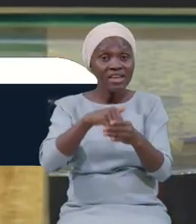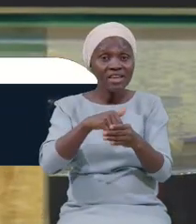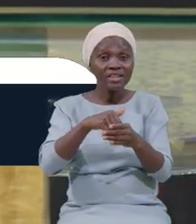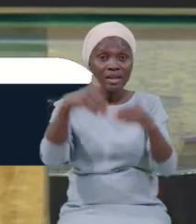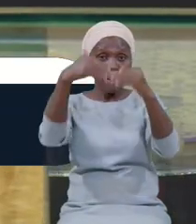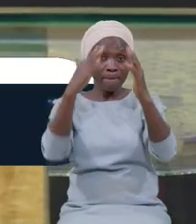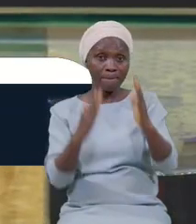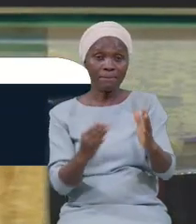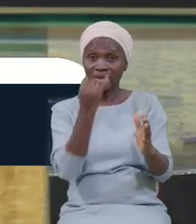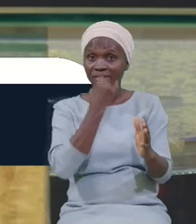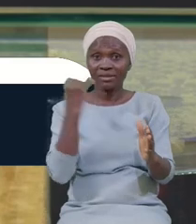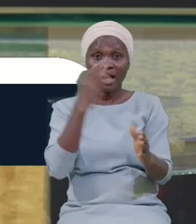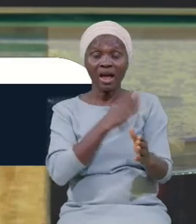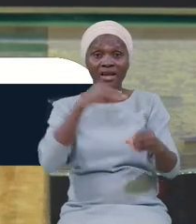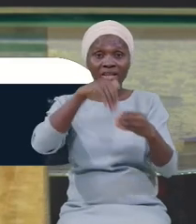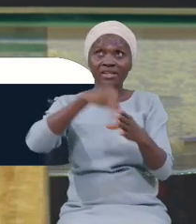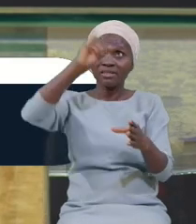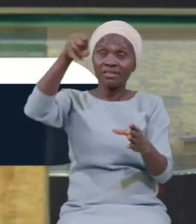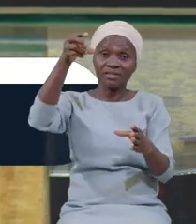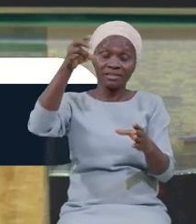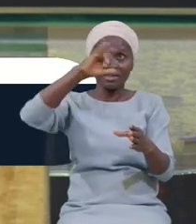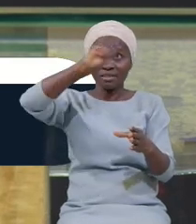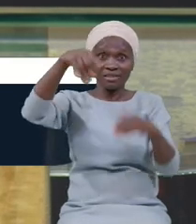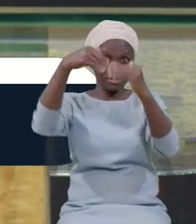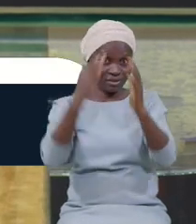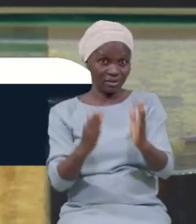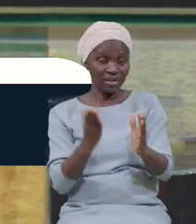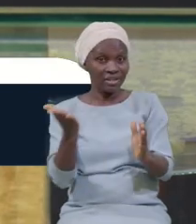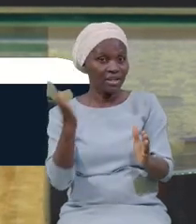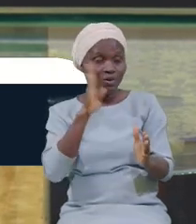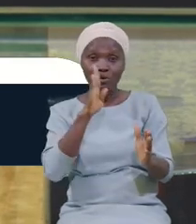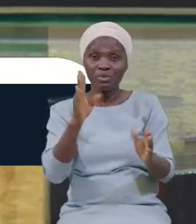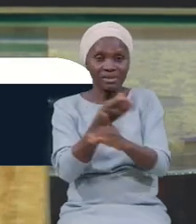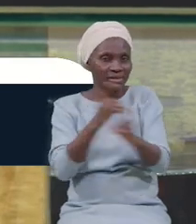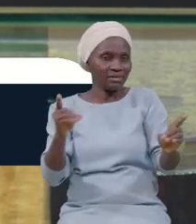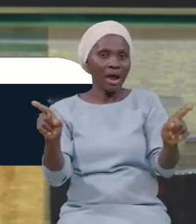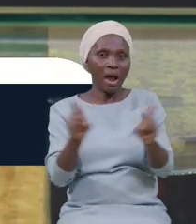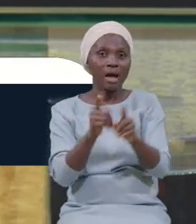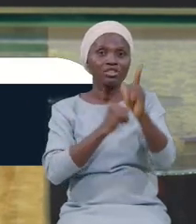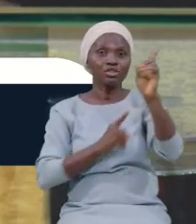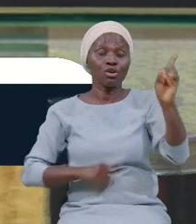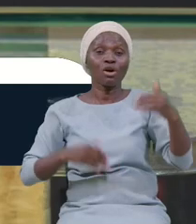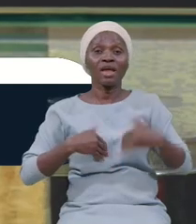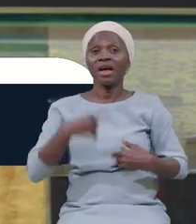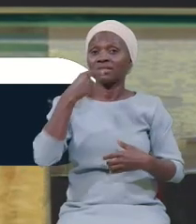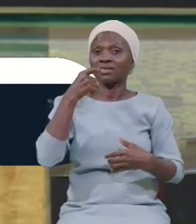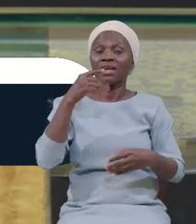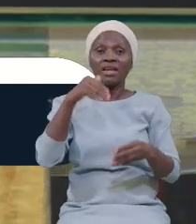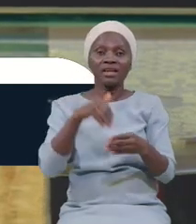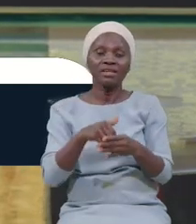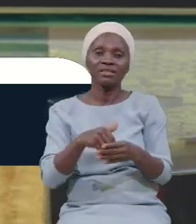la montagne de Sion et à Jérusalem, comme a dit l'Éternel, et parmi